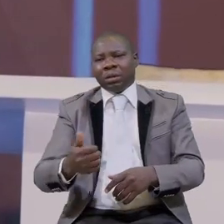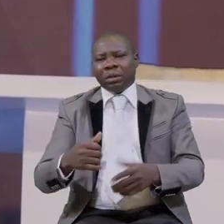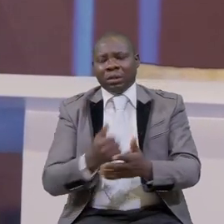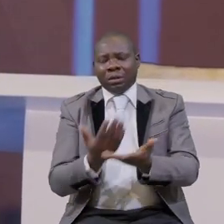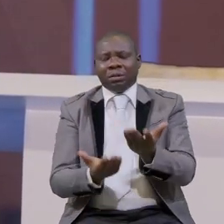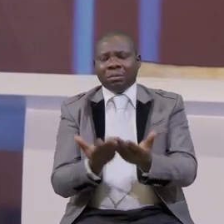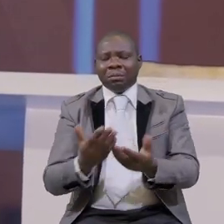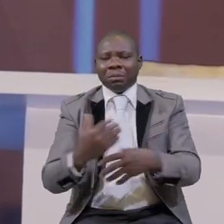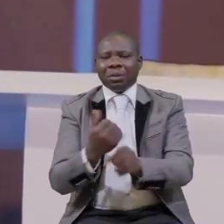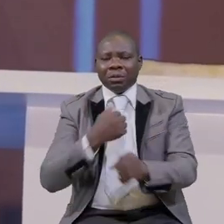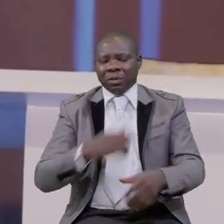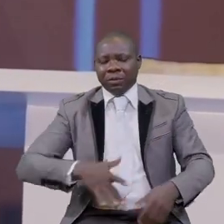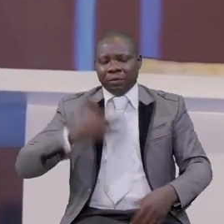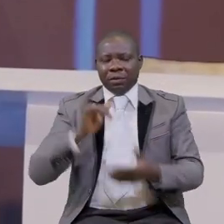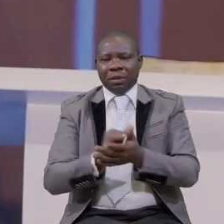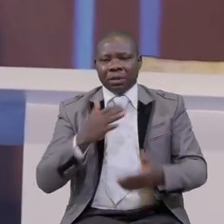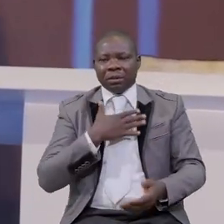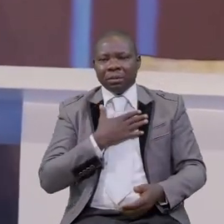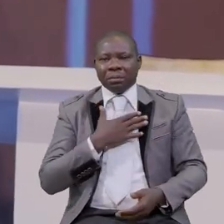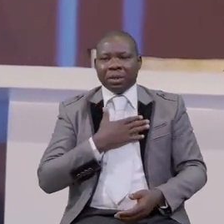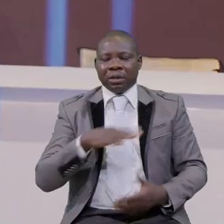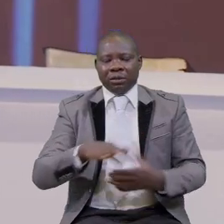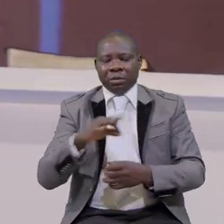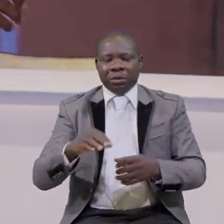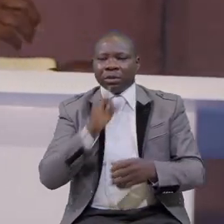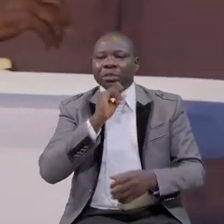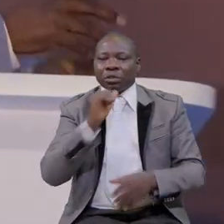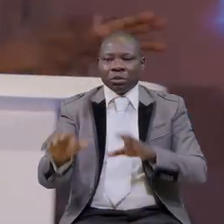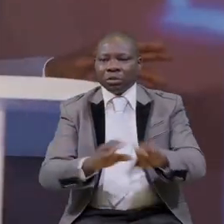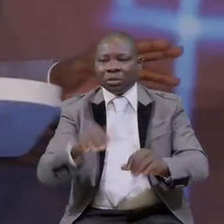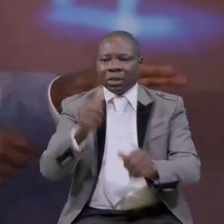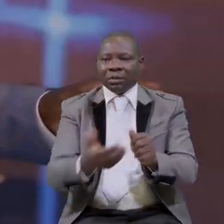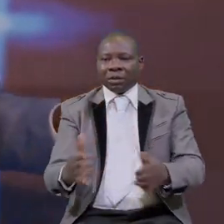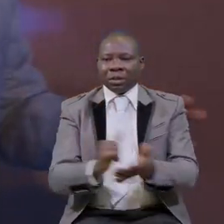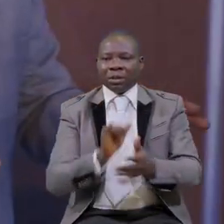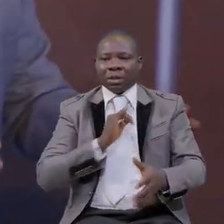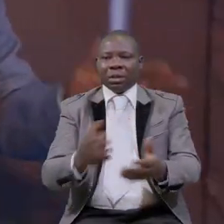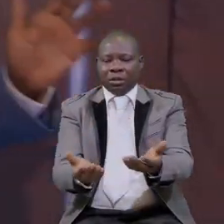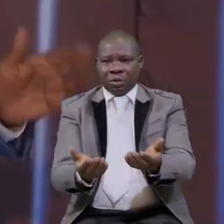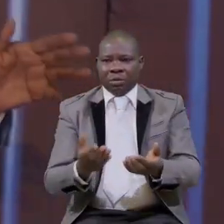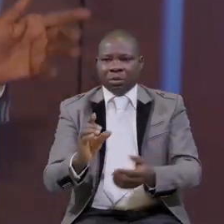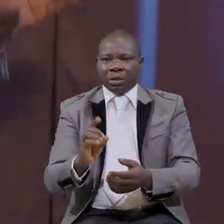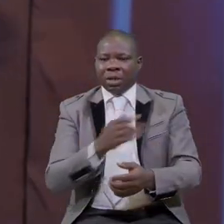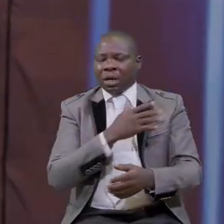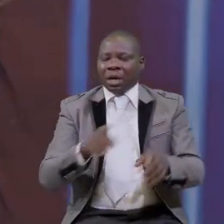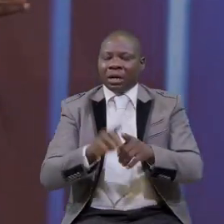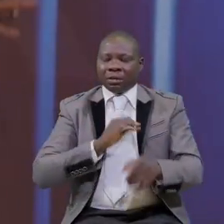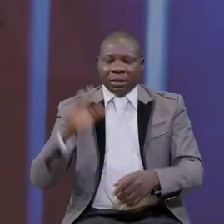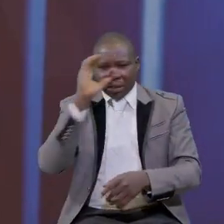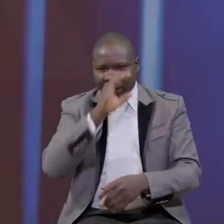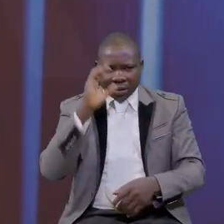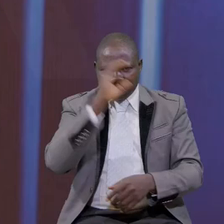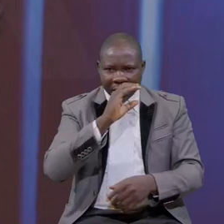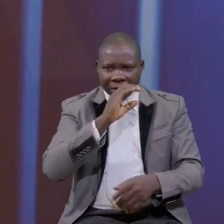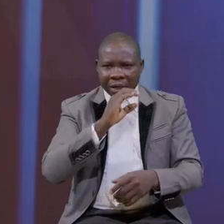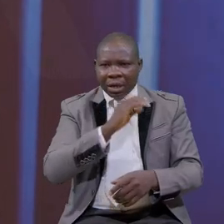mon âme n'était pas satisfaite. Il ne faisait pas tout ce que je faisais. Et je me baladais. J'ai atterri